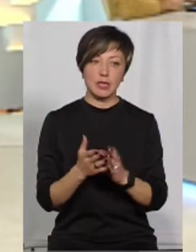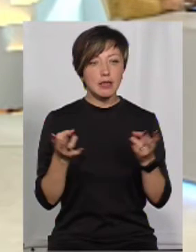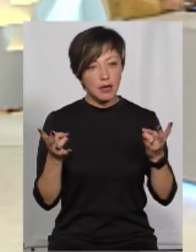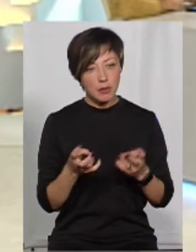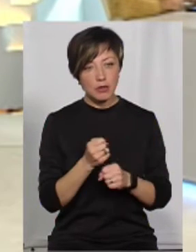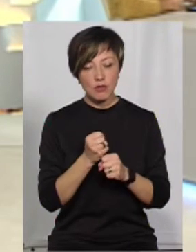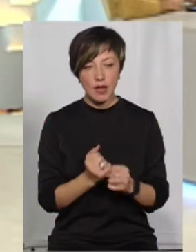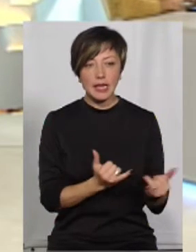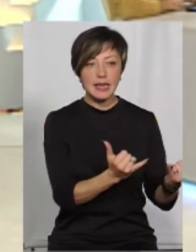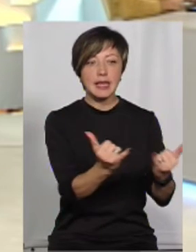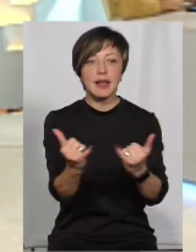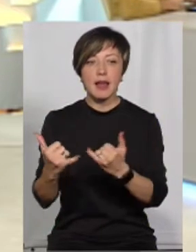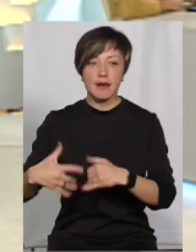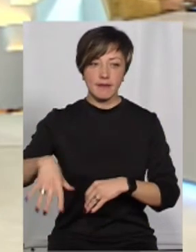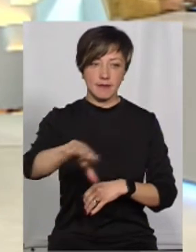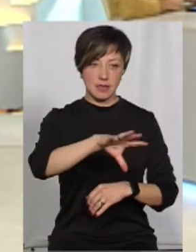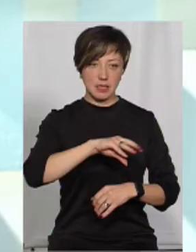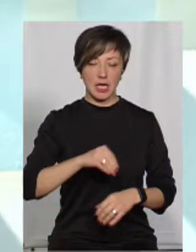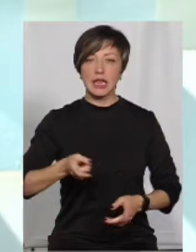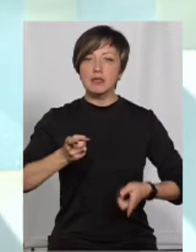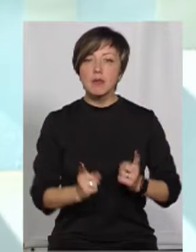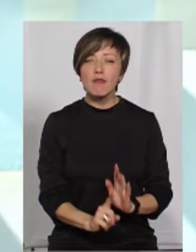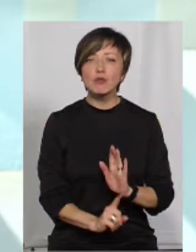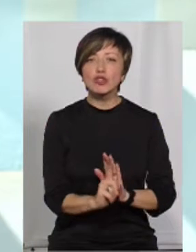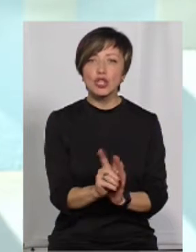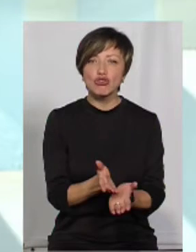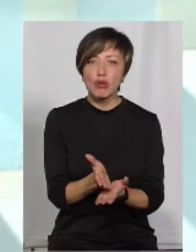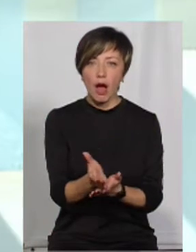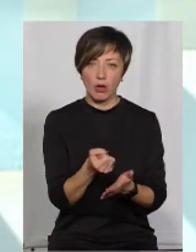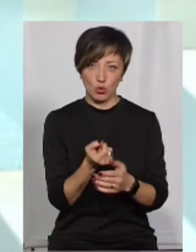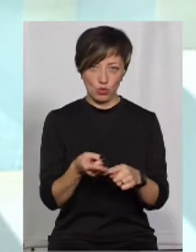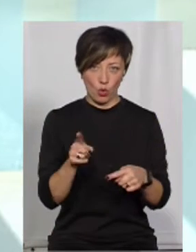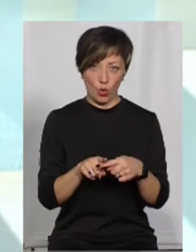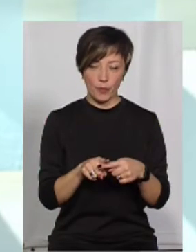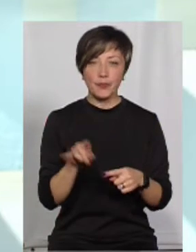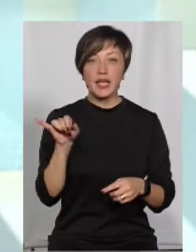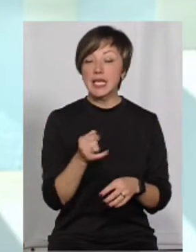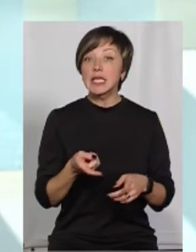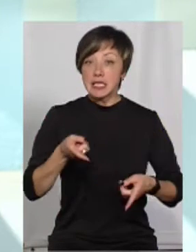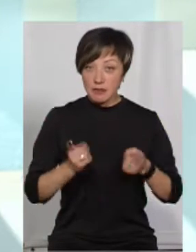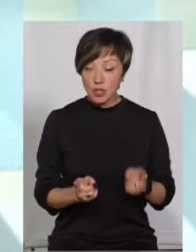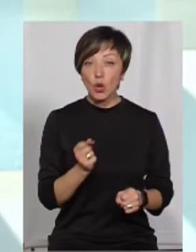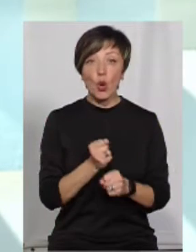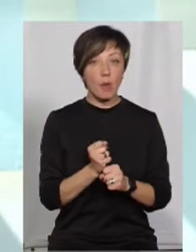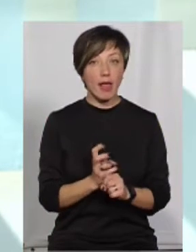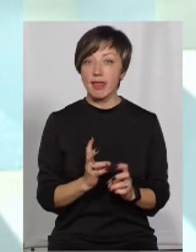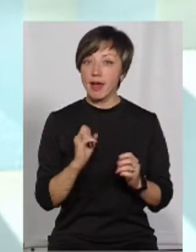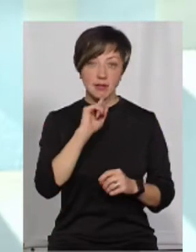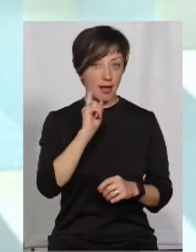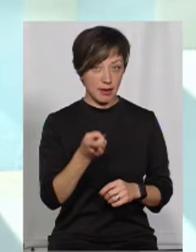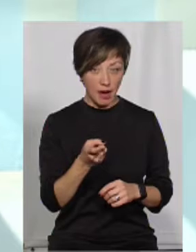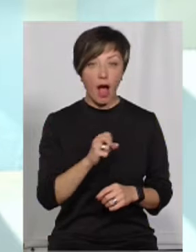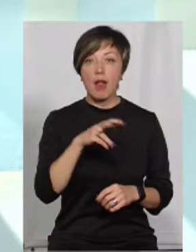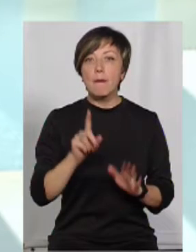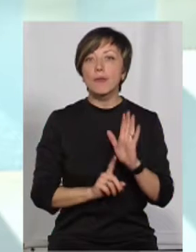треба працювати для всіх. І, насправді, ми почали шлях до цього. І це, звісно, робиться не за один рік.